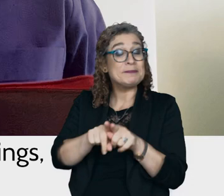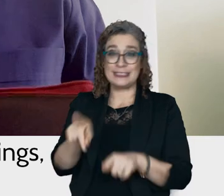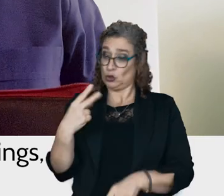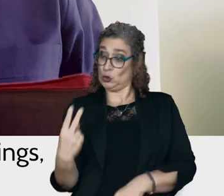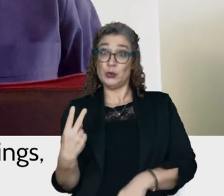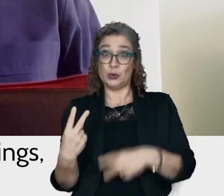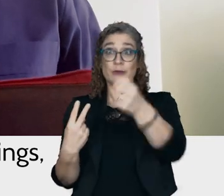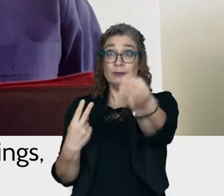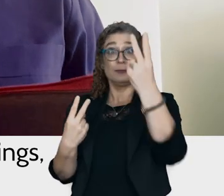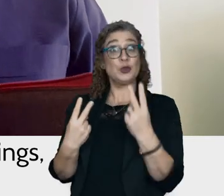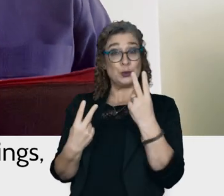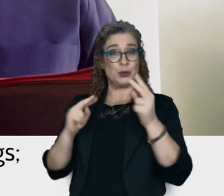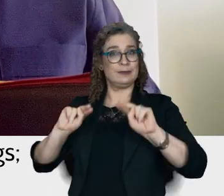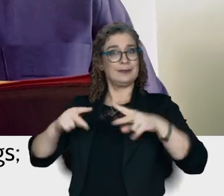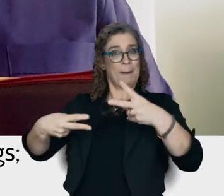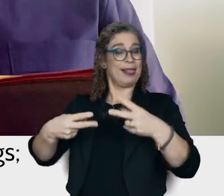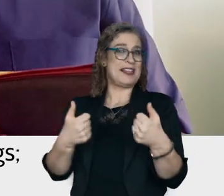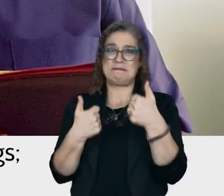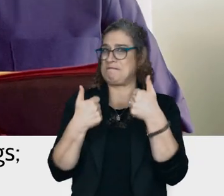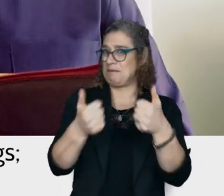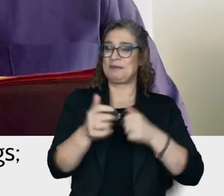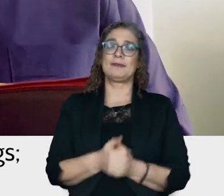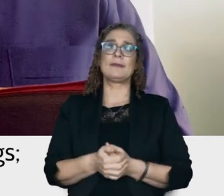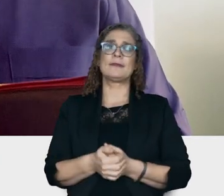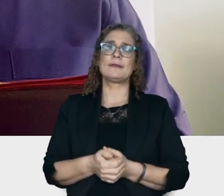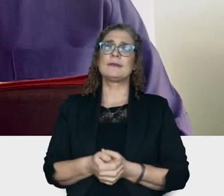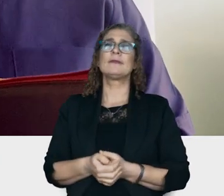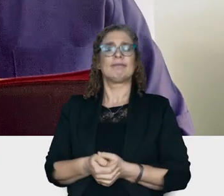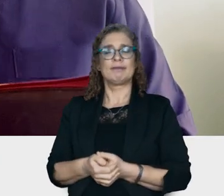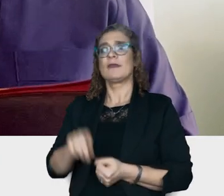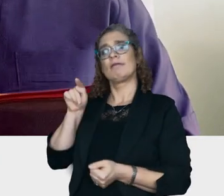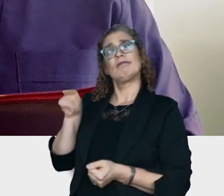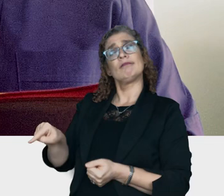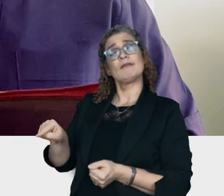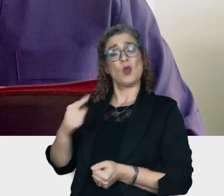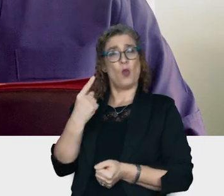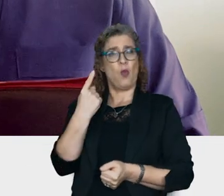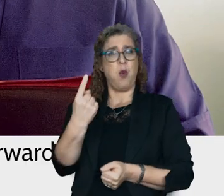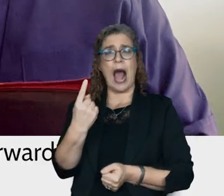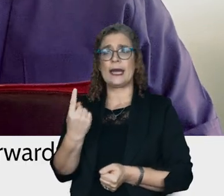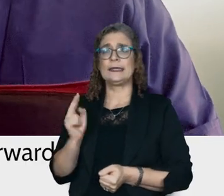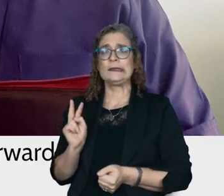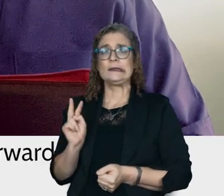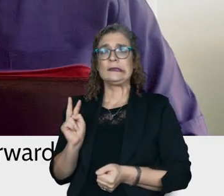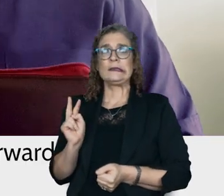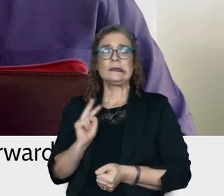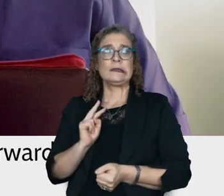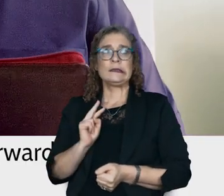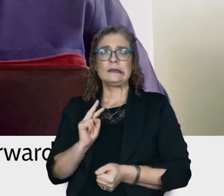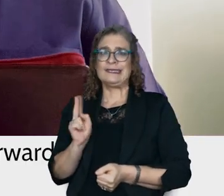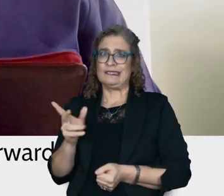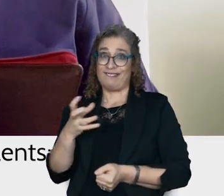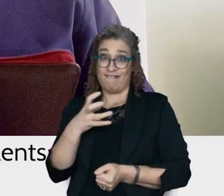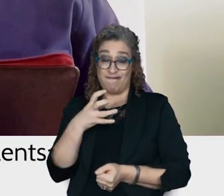والأمين كنت أمينا في القليل فأقيمك على الكثير أدخل إلى فرح سيدك ثم جاء الذي أخذ